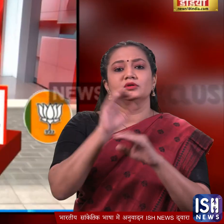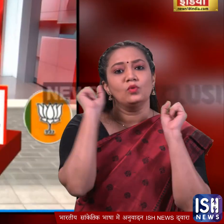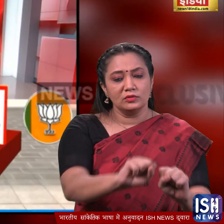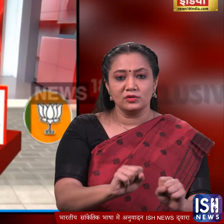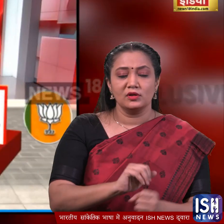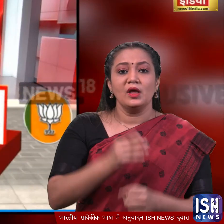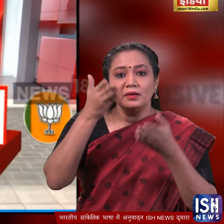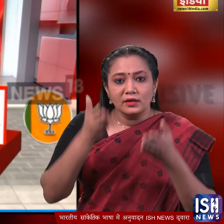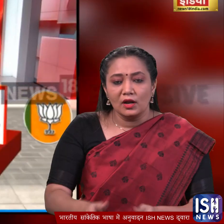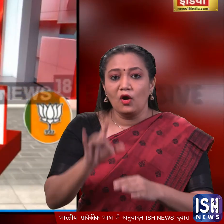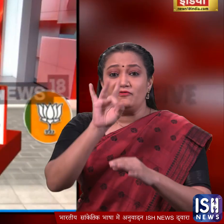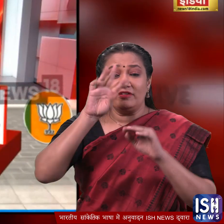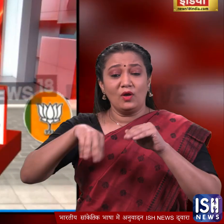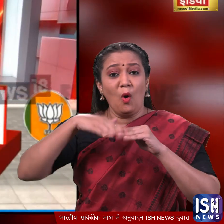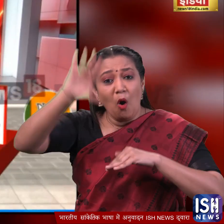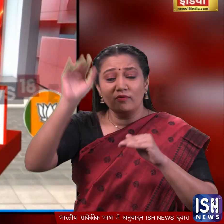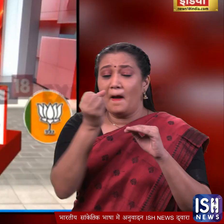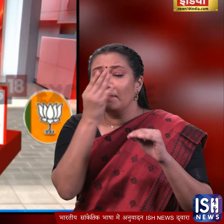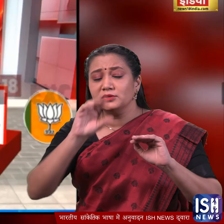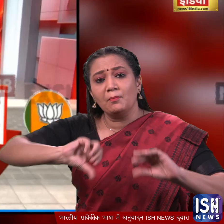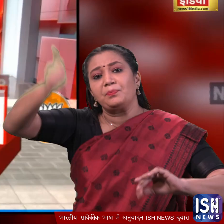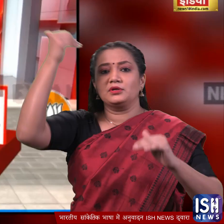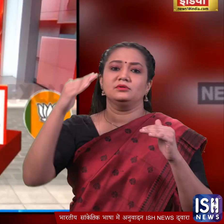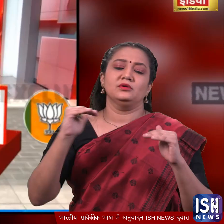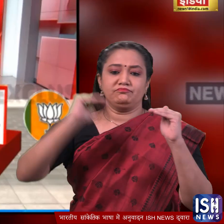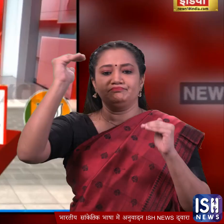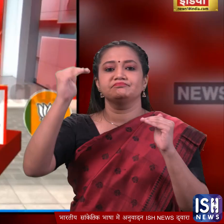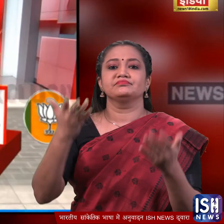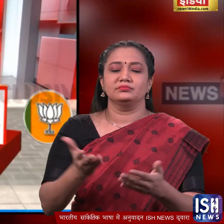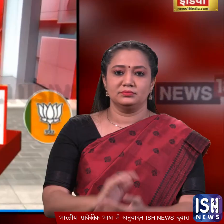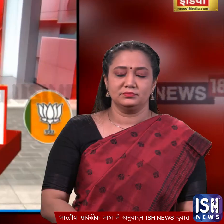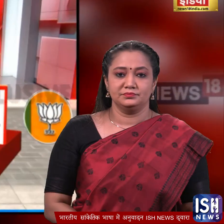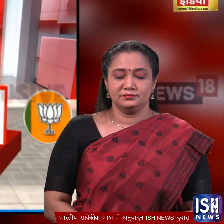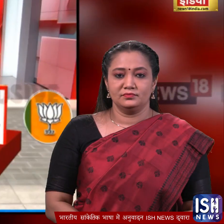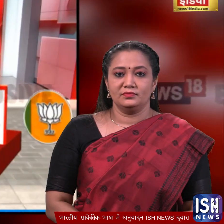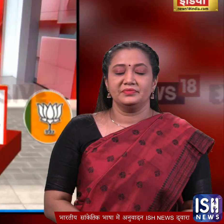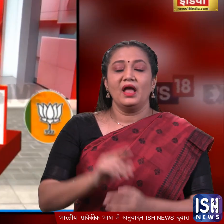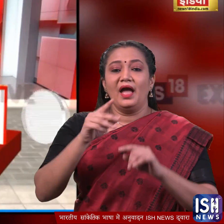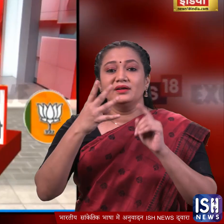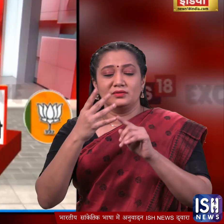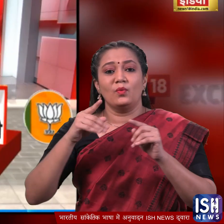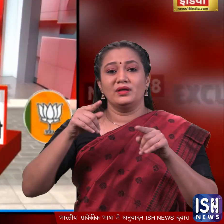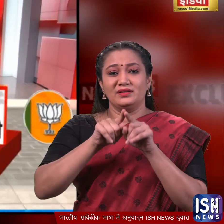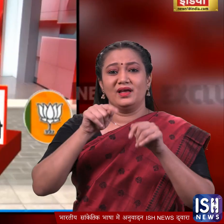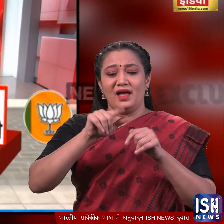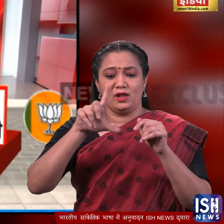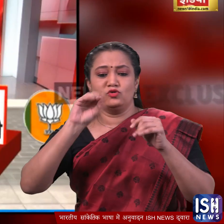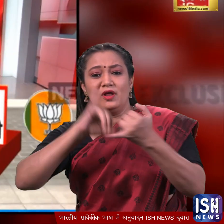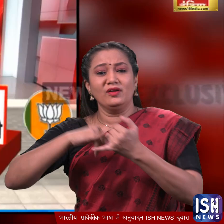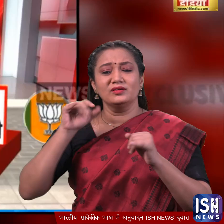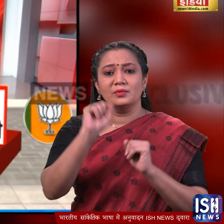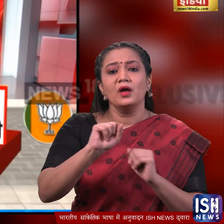कांग्रेस के कब्जे में थी, लेकिन इस बार 15,000 से ज्यादा वोटों के अंतर से यह सीट बीजेपी ने जीती। जबकि एक लोकसभा सीट के लिए भी उपचुनाव